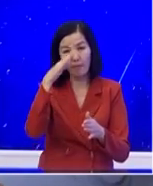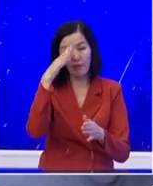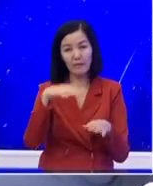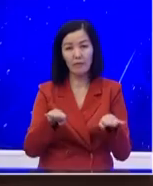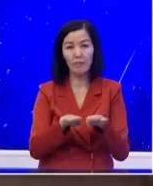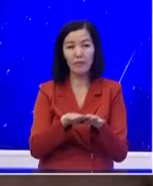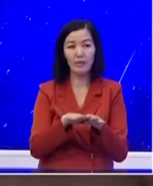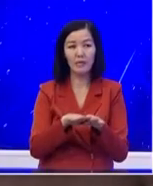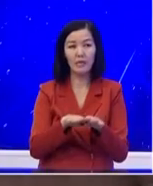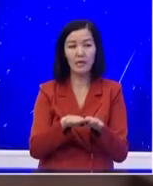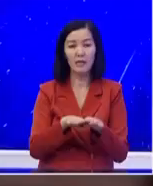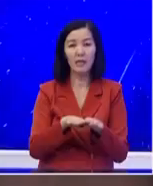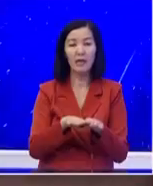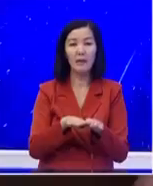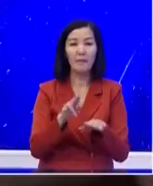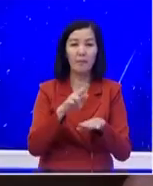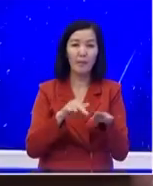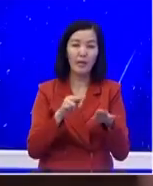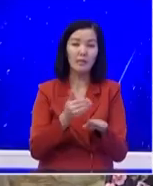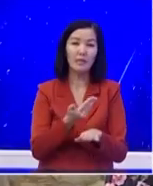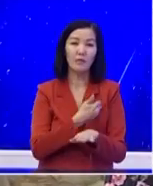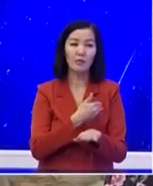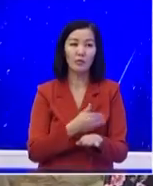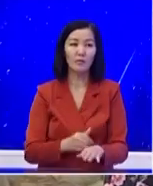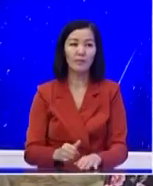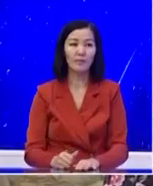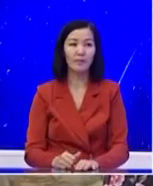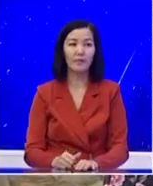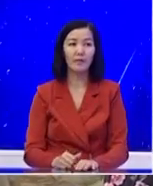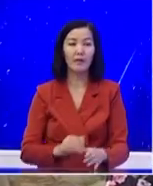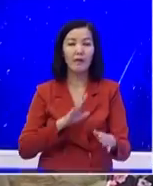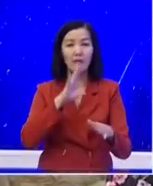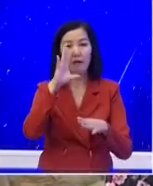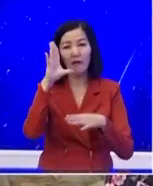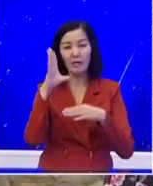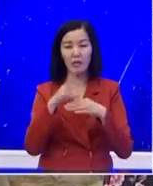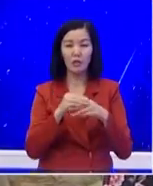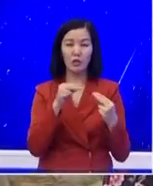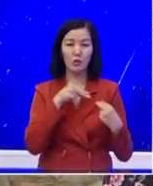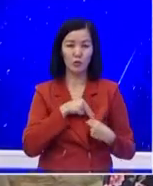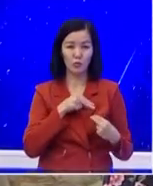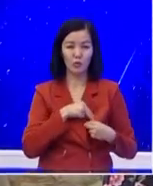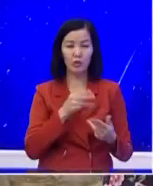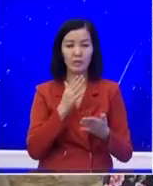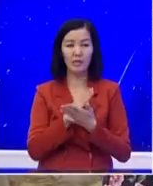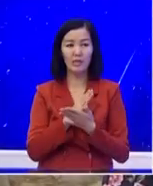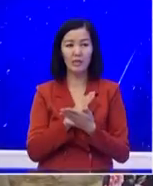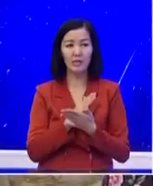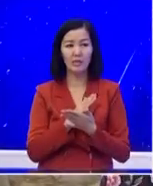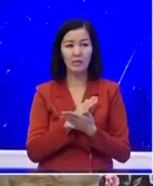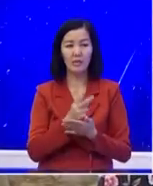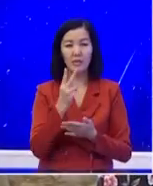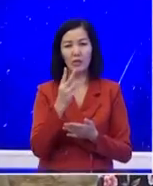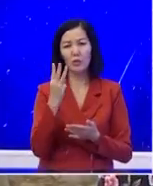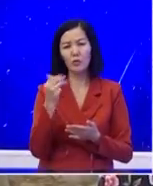погон тағуды армандайды екен. Бұл кісі күні-түні жұмыс істейді. Болады 2-3